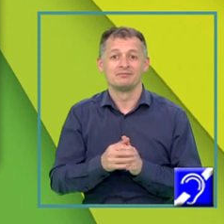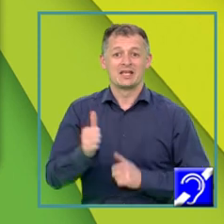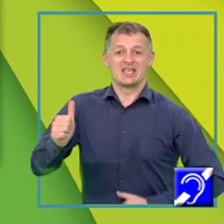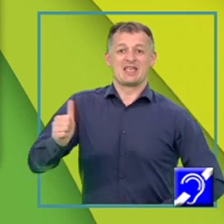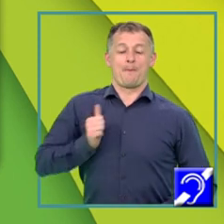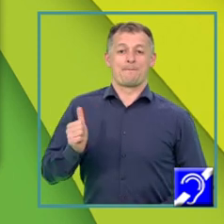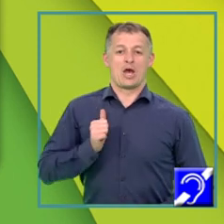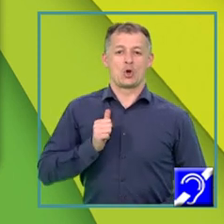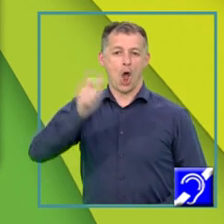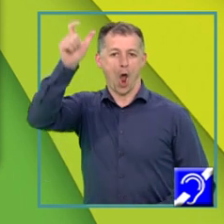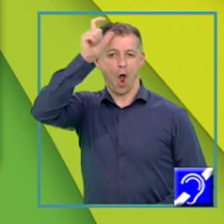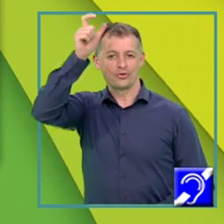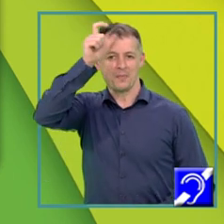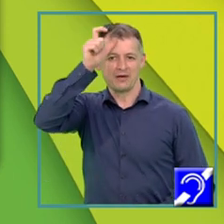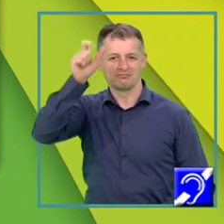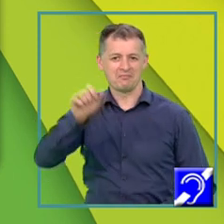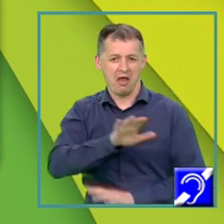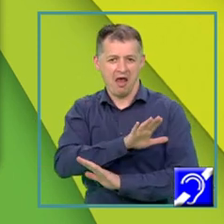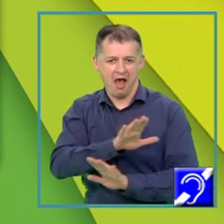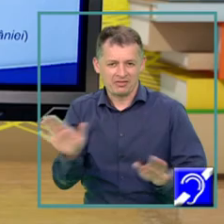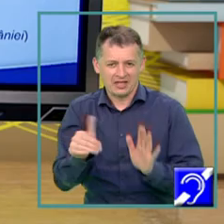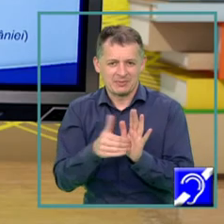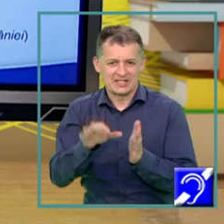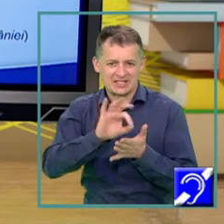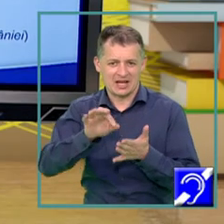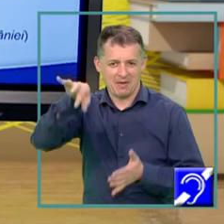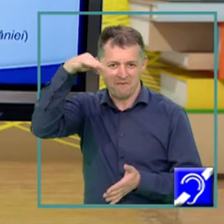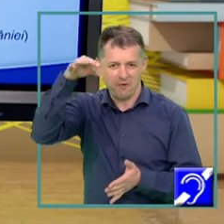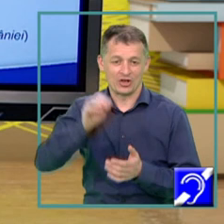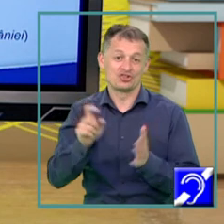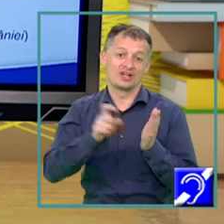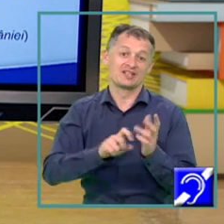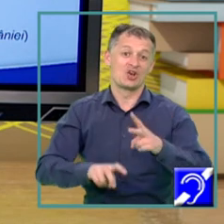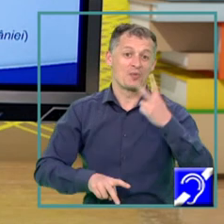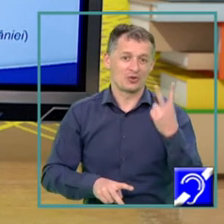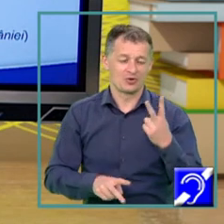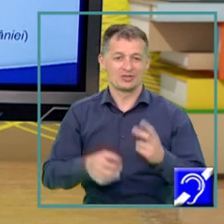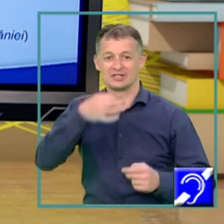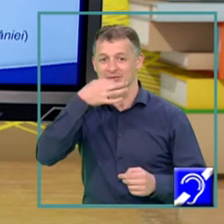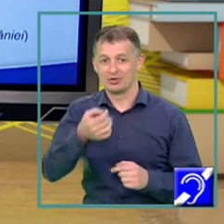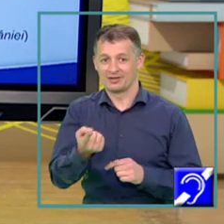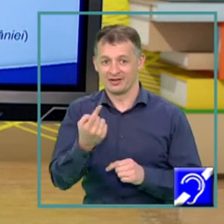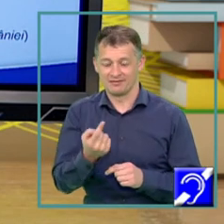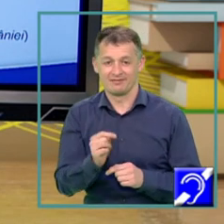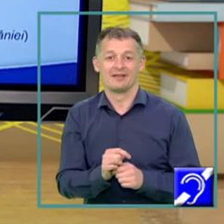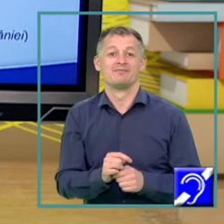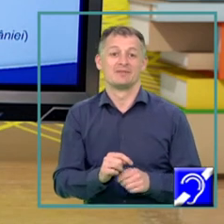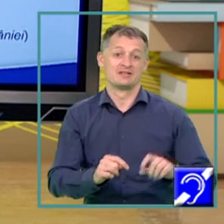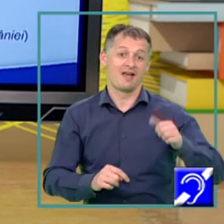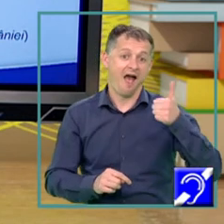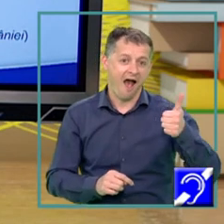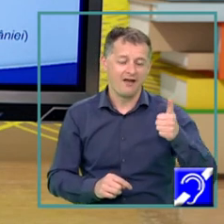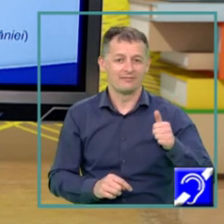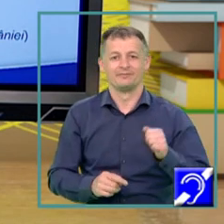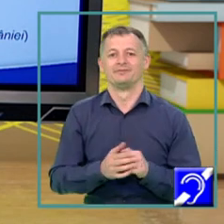Imperiul Otoman. Atâta trebuie să scrieți pe foaia de examen. Cerința numărul 2. Precizați din sursa A, și pe slide aveți sursa A,